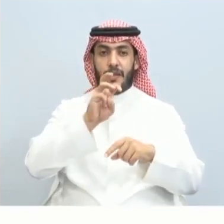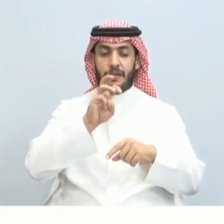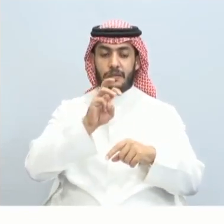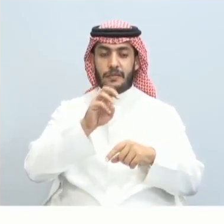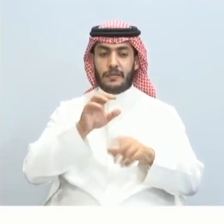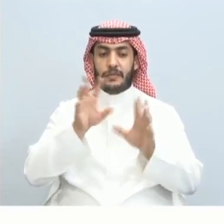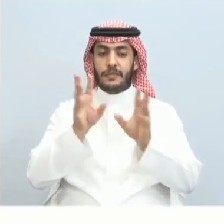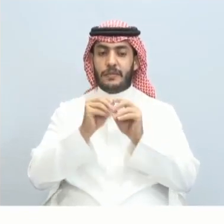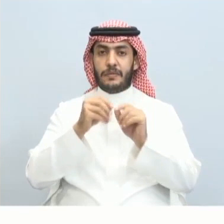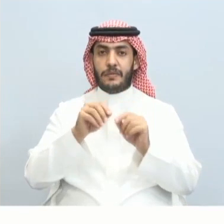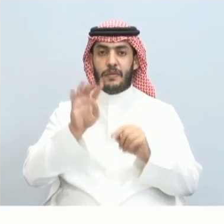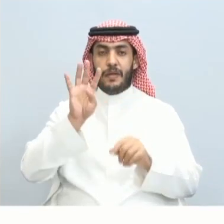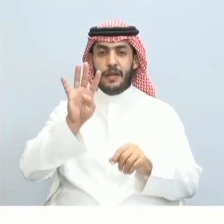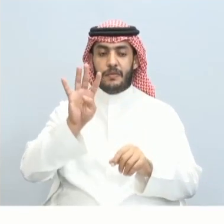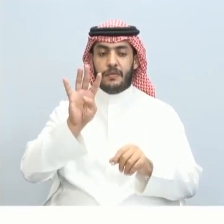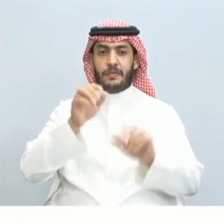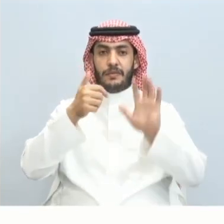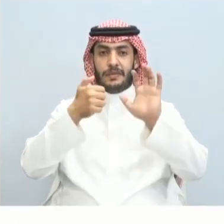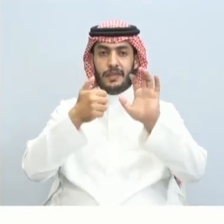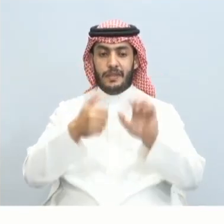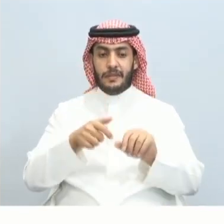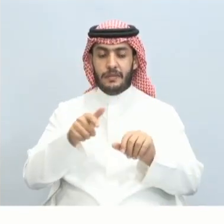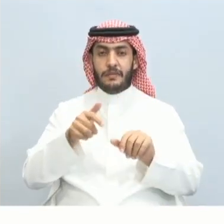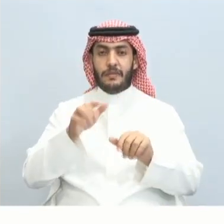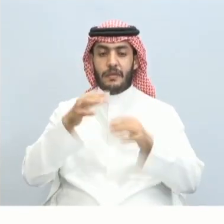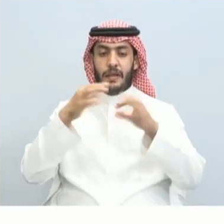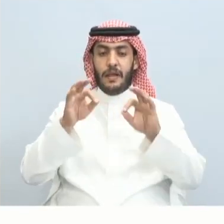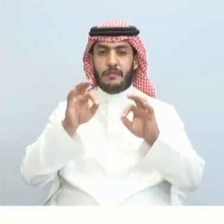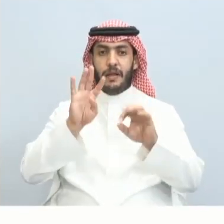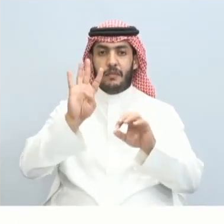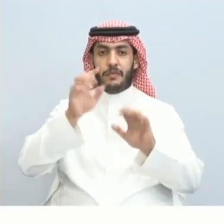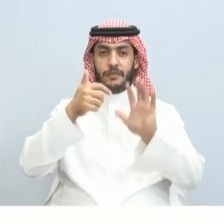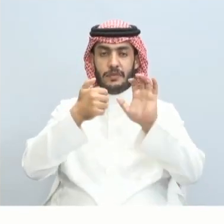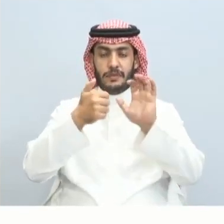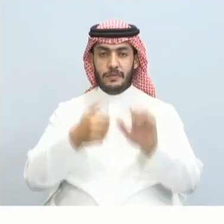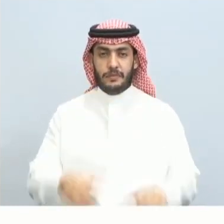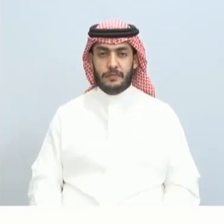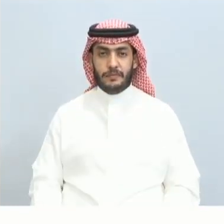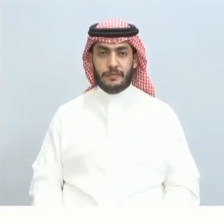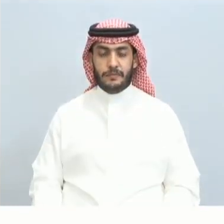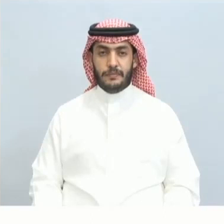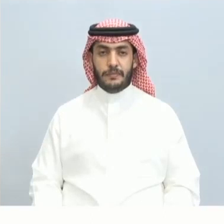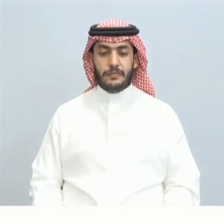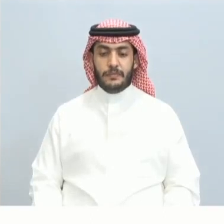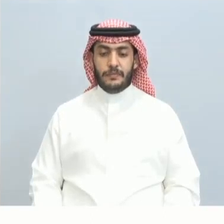قيمتها اربعه وستين اذا قيمه هذه العباره هي اربعه وستين